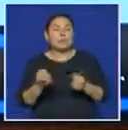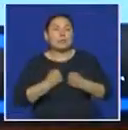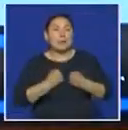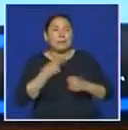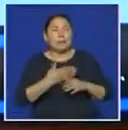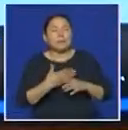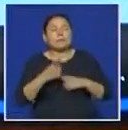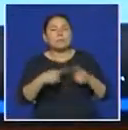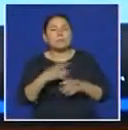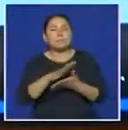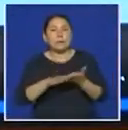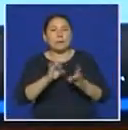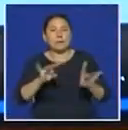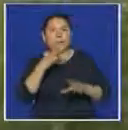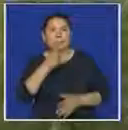отзывчивости, в следующем материале.